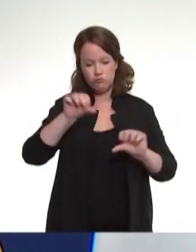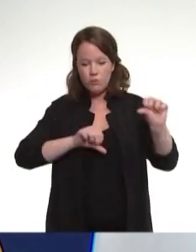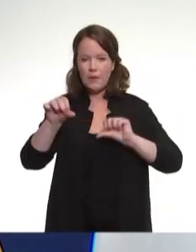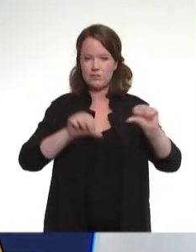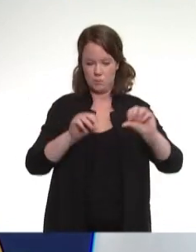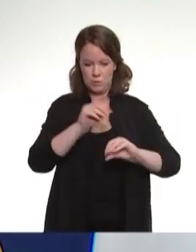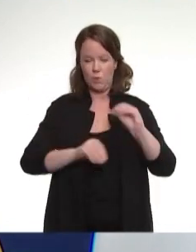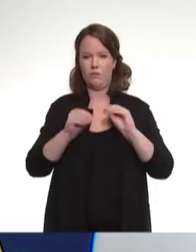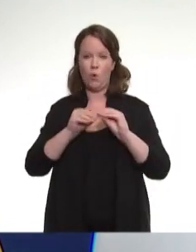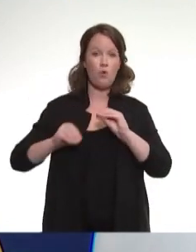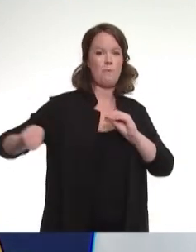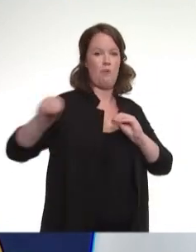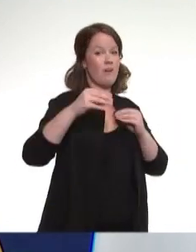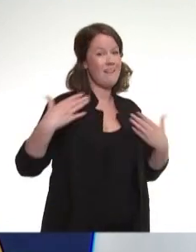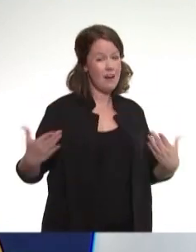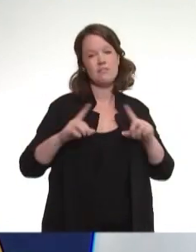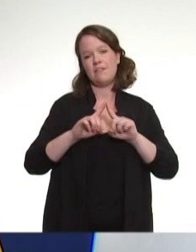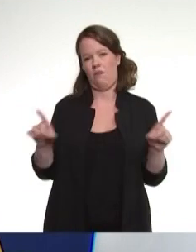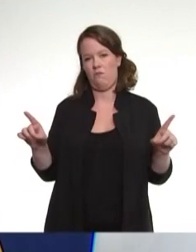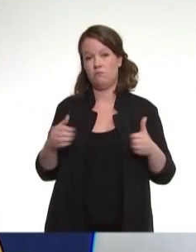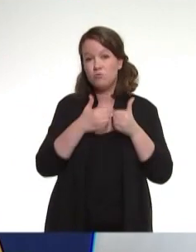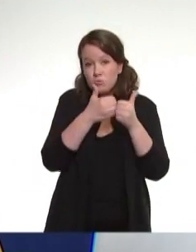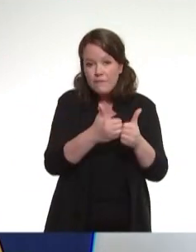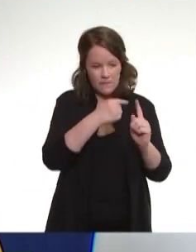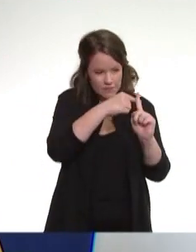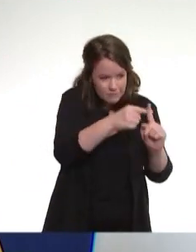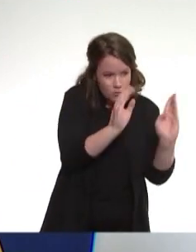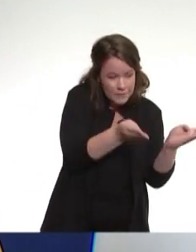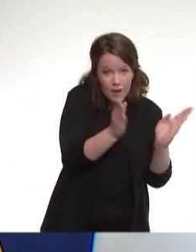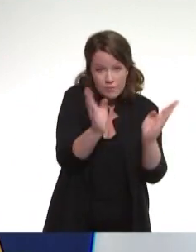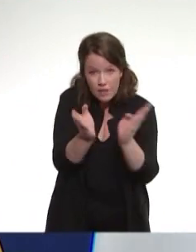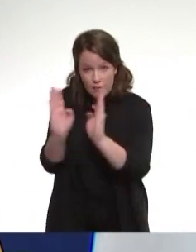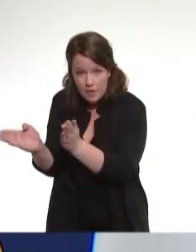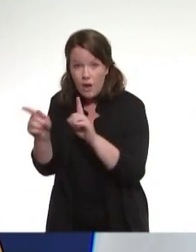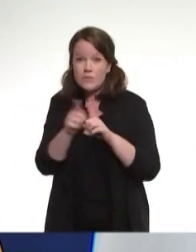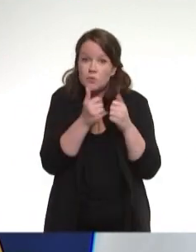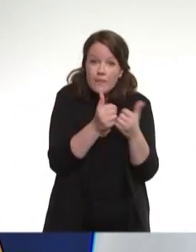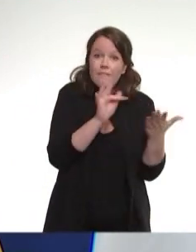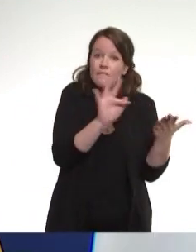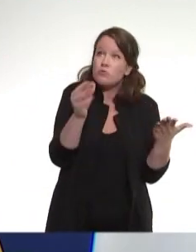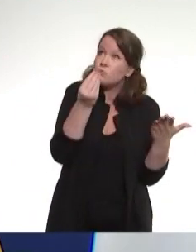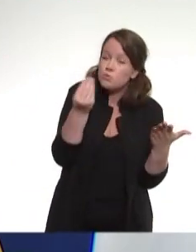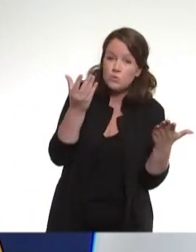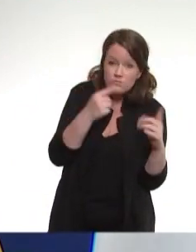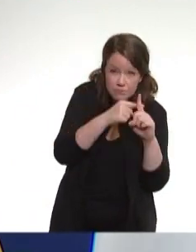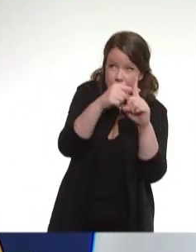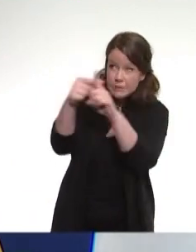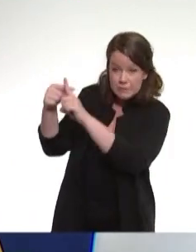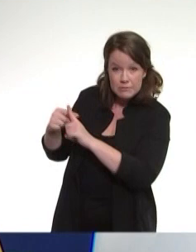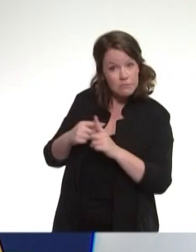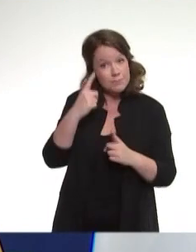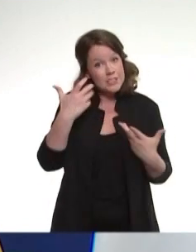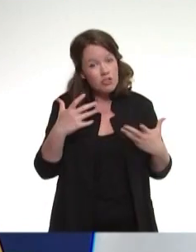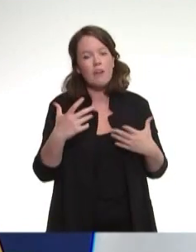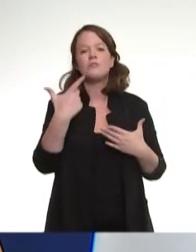actuellement nous faisons une déprogrammation au cas par cas hôpital par hôpital territoire par territoire elles ont commencé il ya quinze jours quand je suis allé